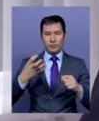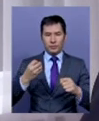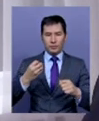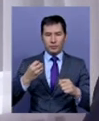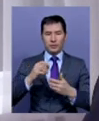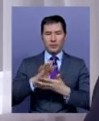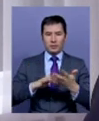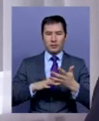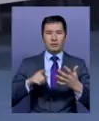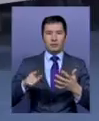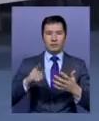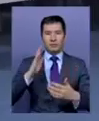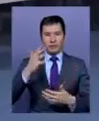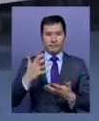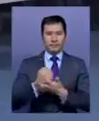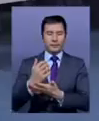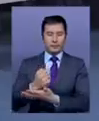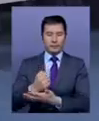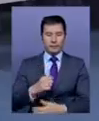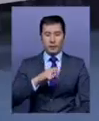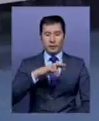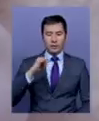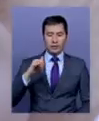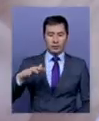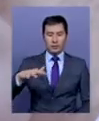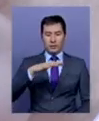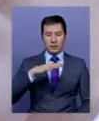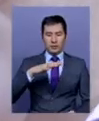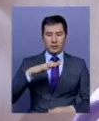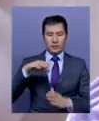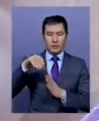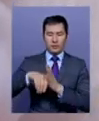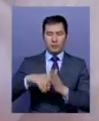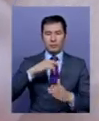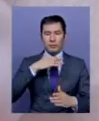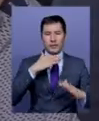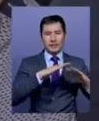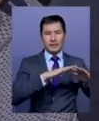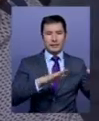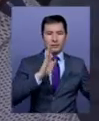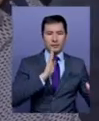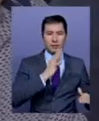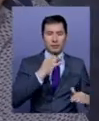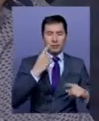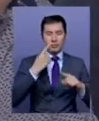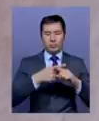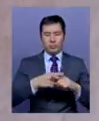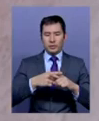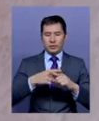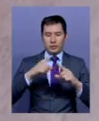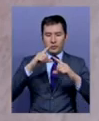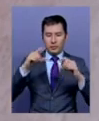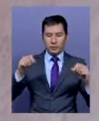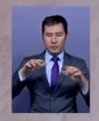жемісі жеңісті болсын дейміз. Алатау аналары қоғамдық қорының үйірмелері көп балалы аналардан бөлек мектеп жасындағы оқушылар үшін де